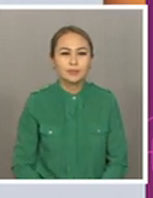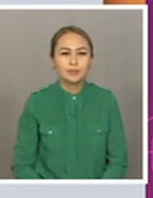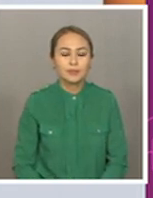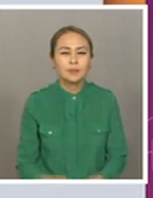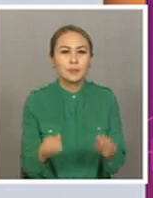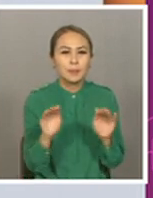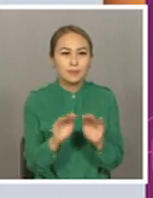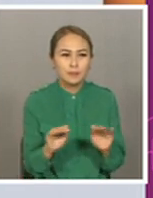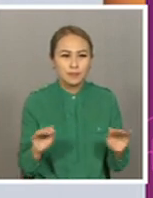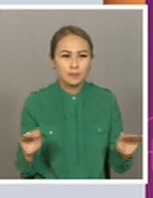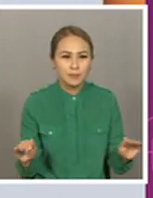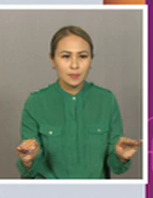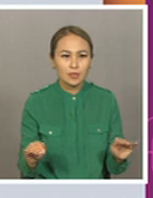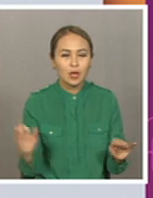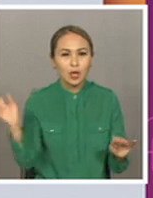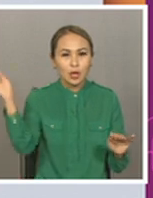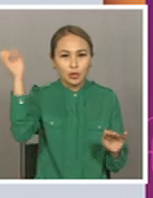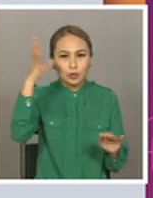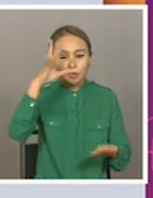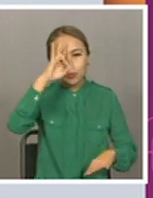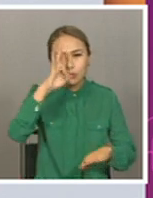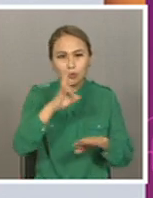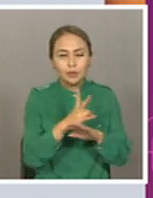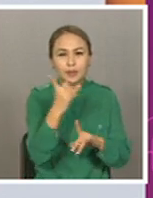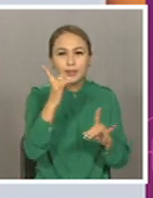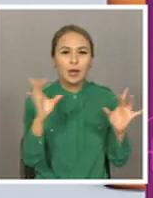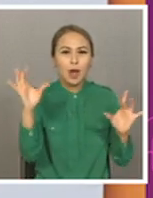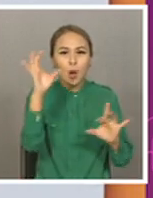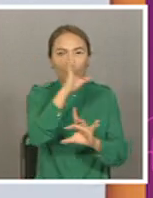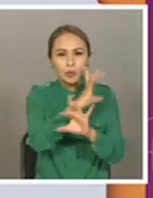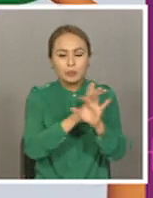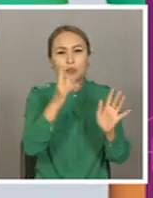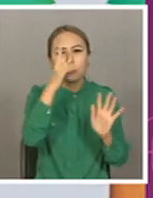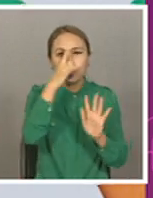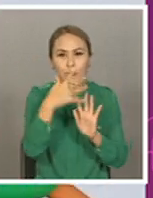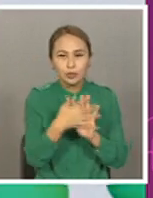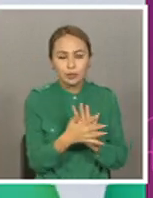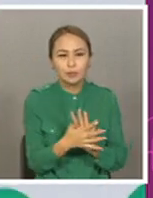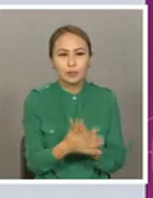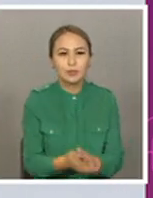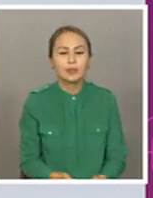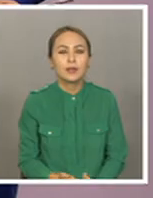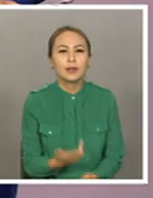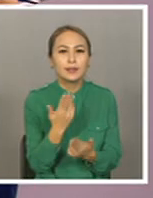Балалар, күн мен күннің неге ауысып тұратынын түсіндіңдер ме? Иә!